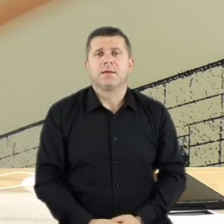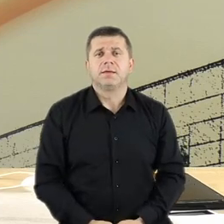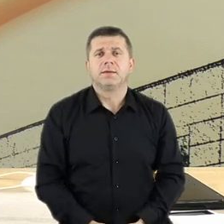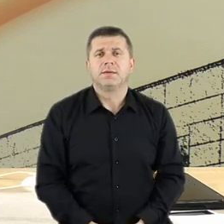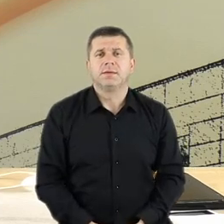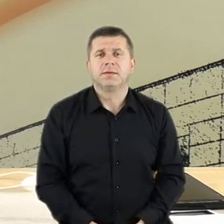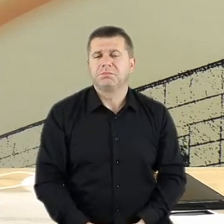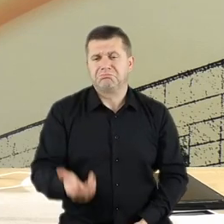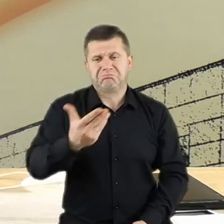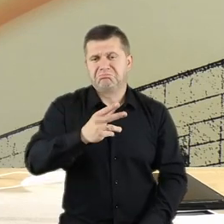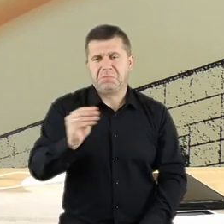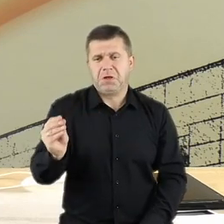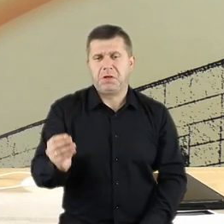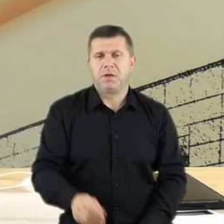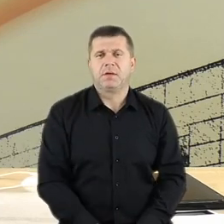nie